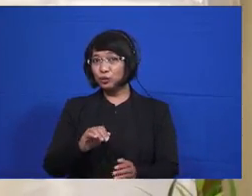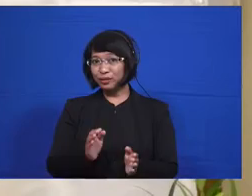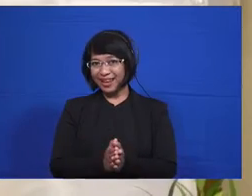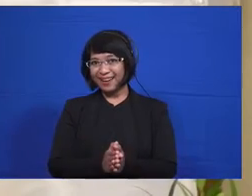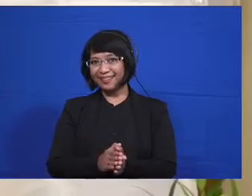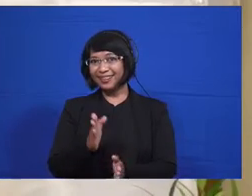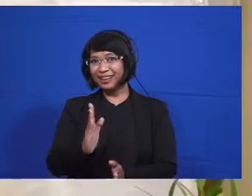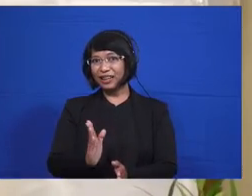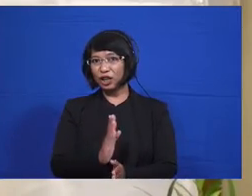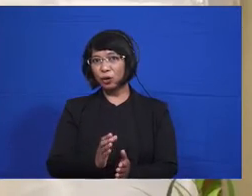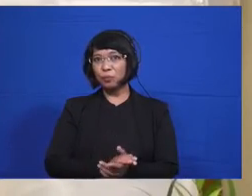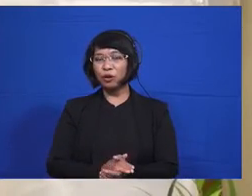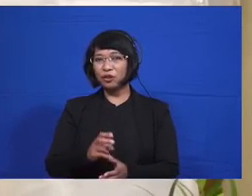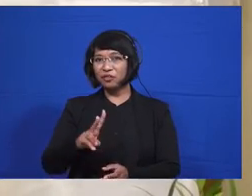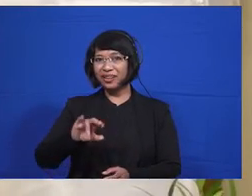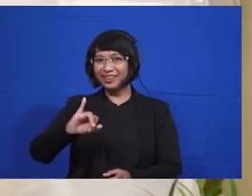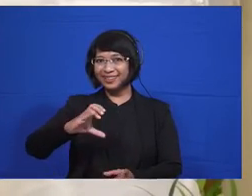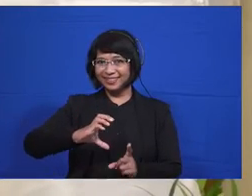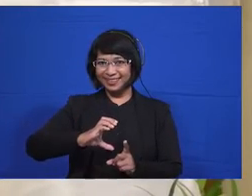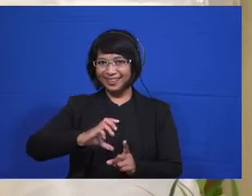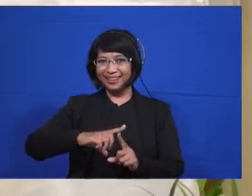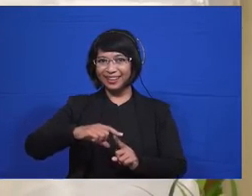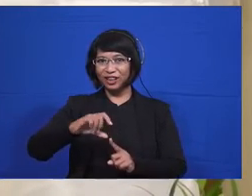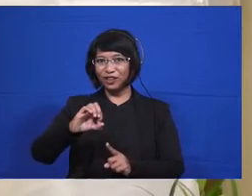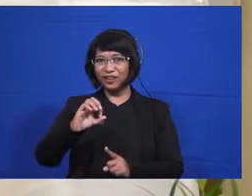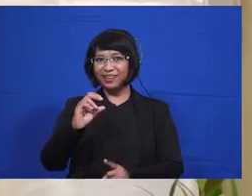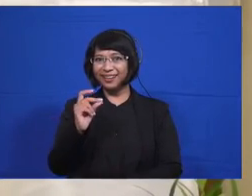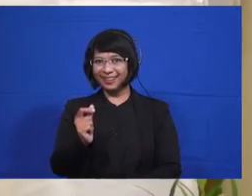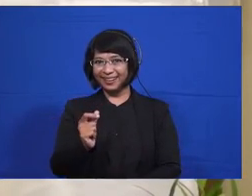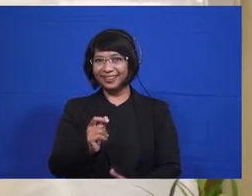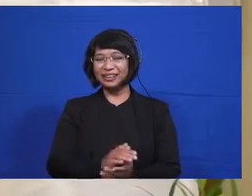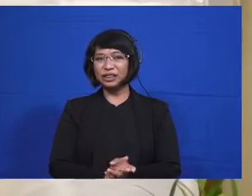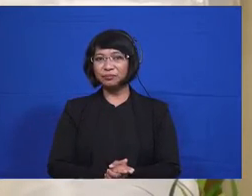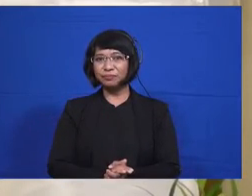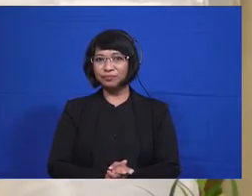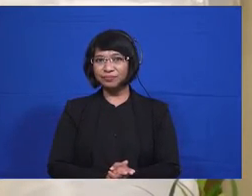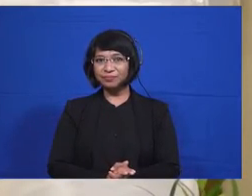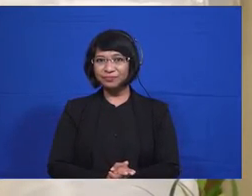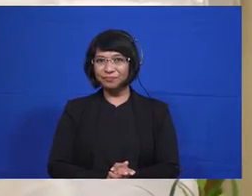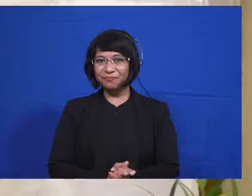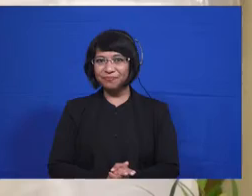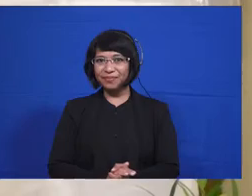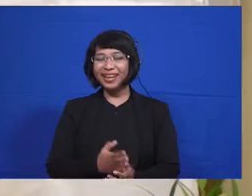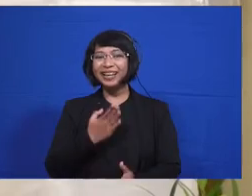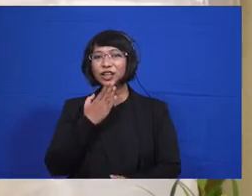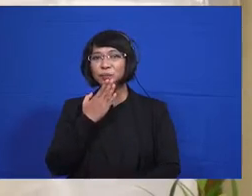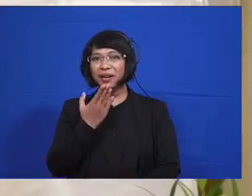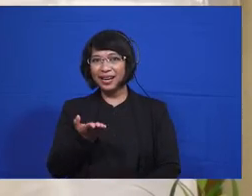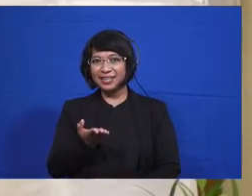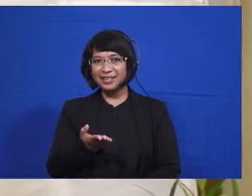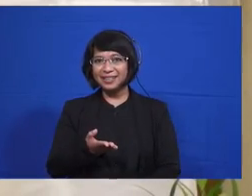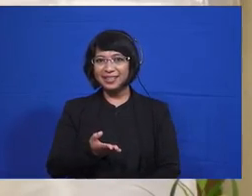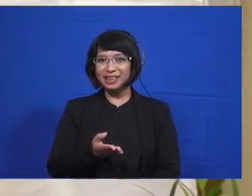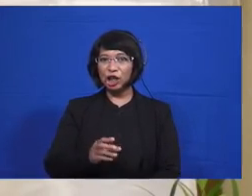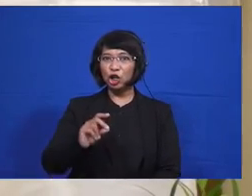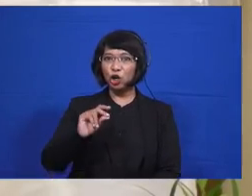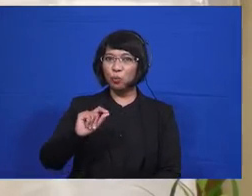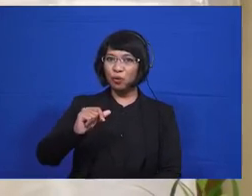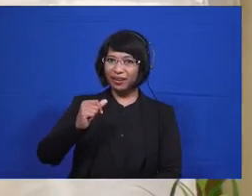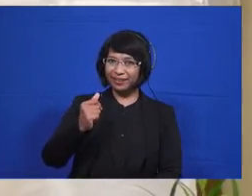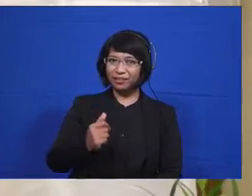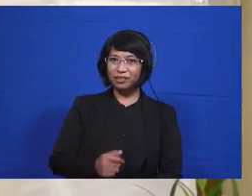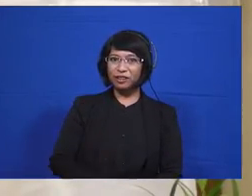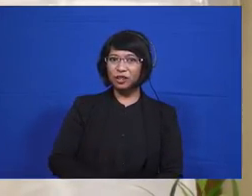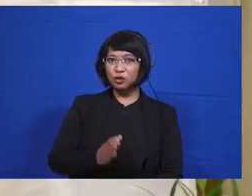Tinggi Santo Paulus Kendungan yang telah membimbing dan mendampingi kedua Romo selama menjalani